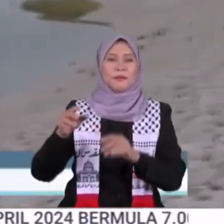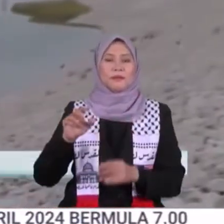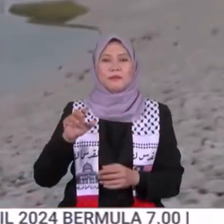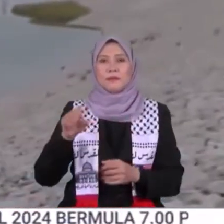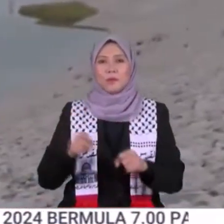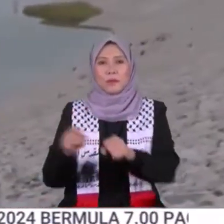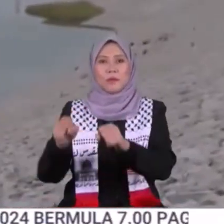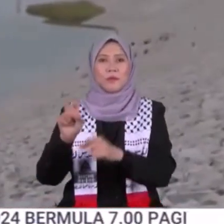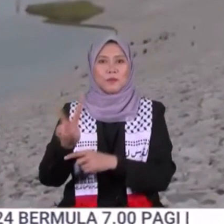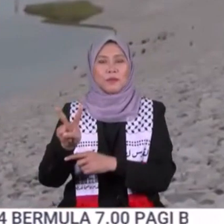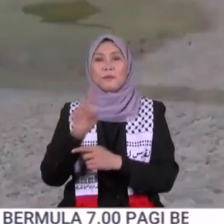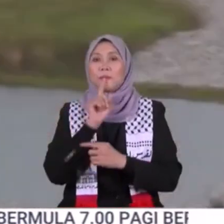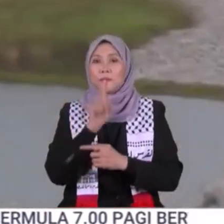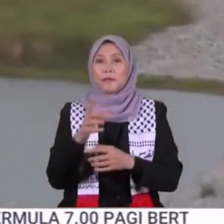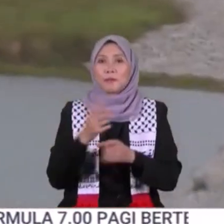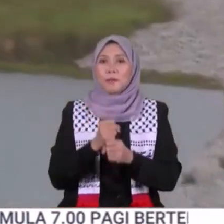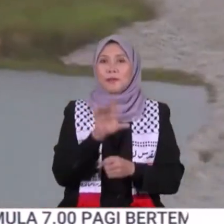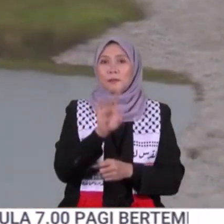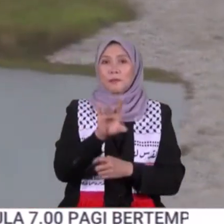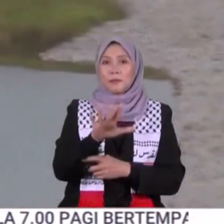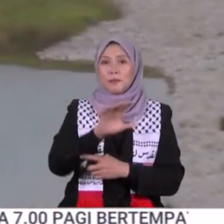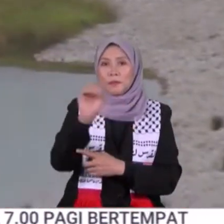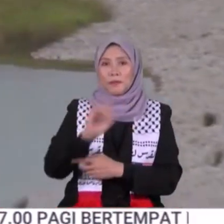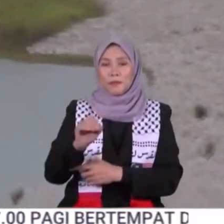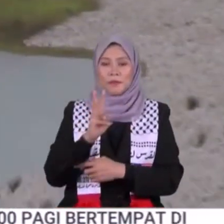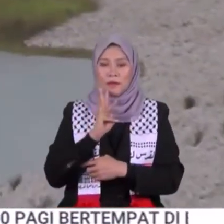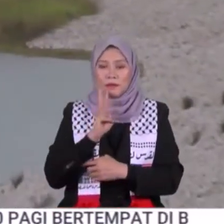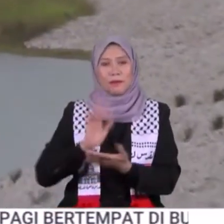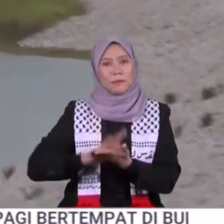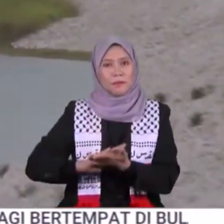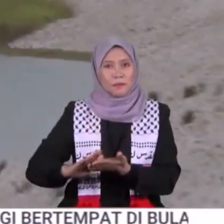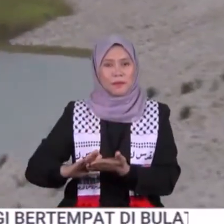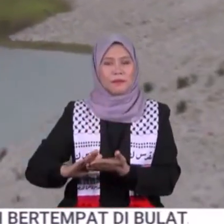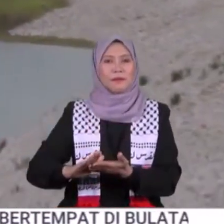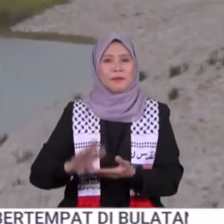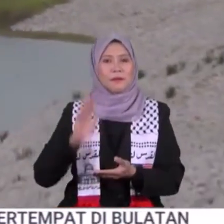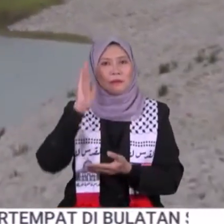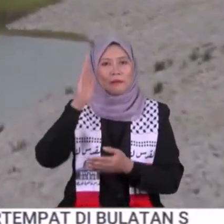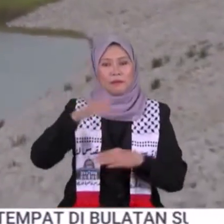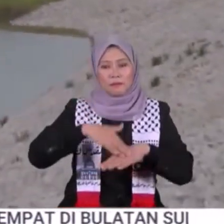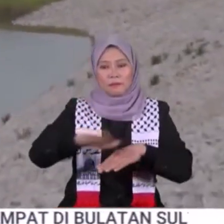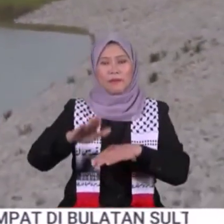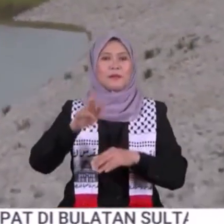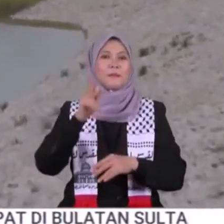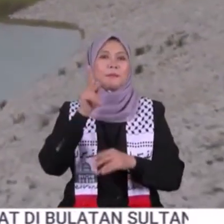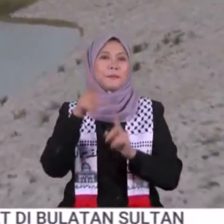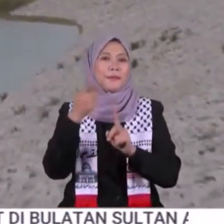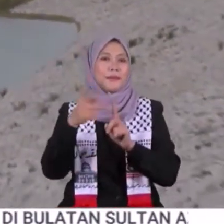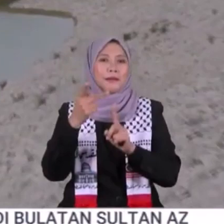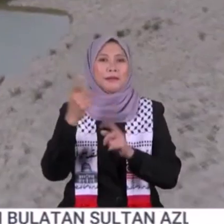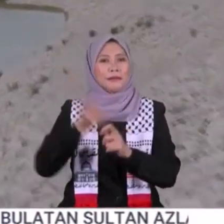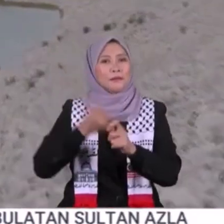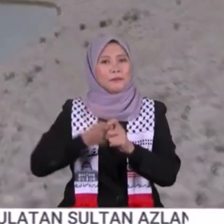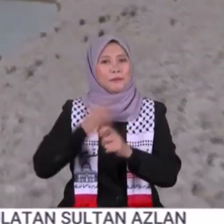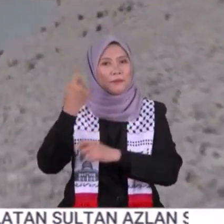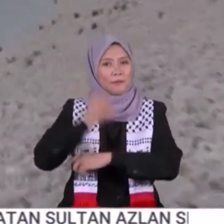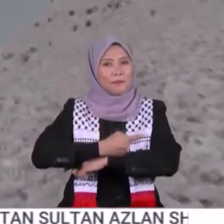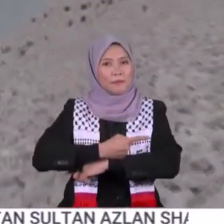Dua. LRA tersebut menghasilkan 85% air terawat yang diagihkan di Pulau Pinang setiap hari.